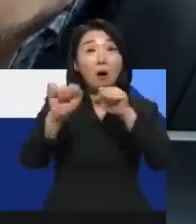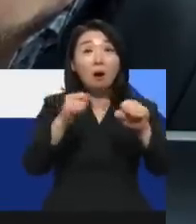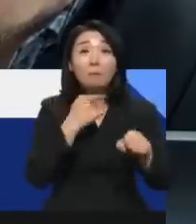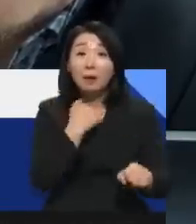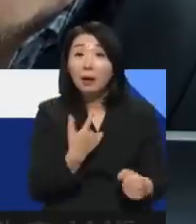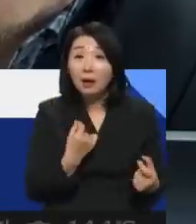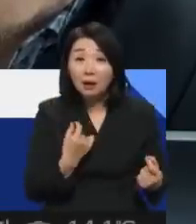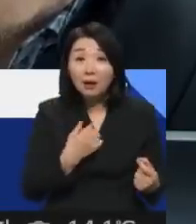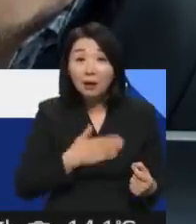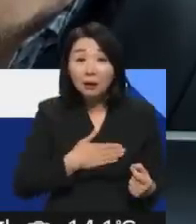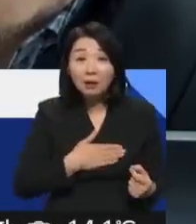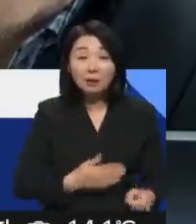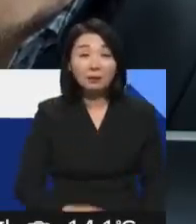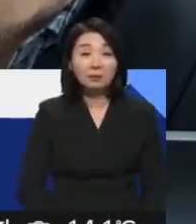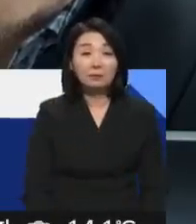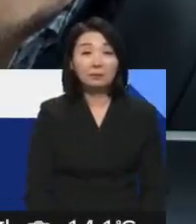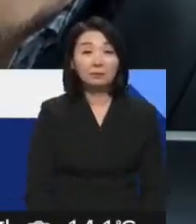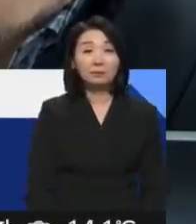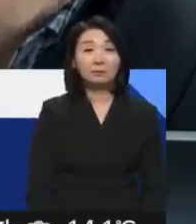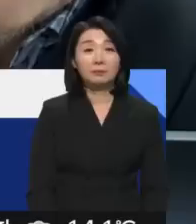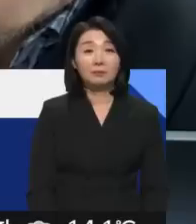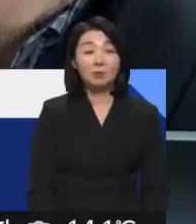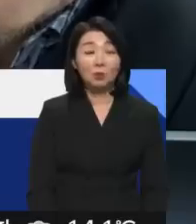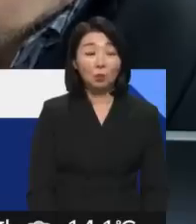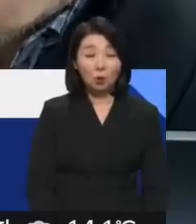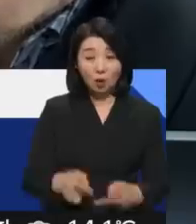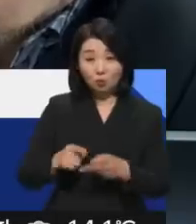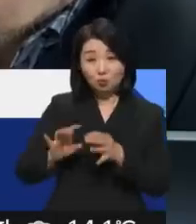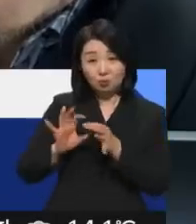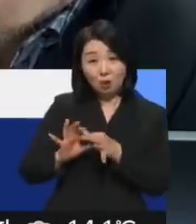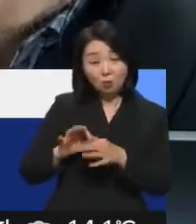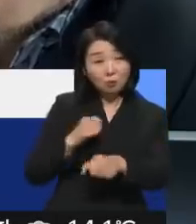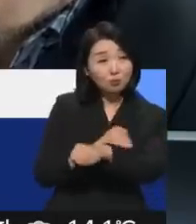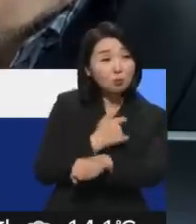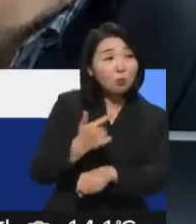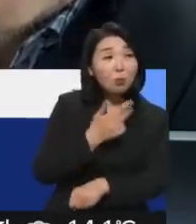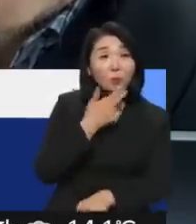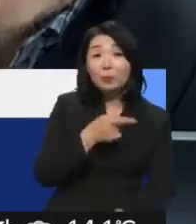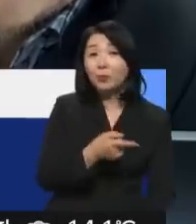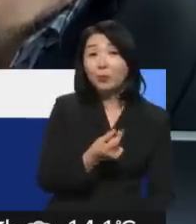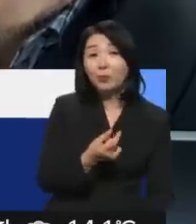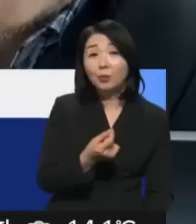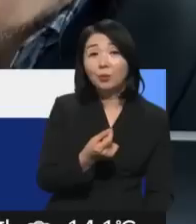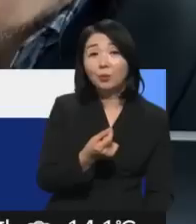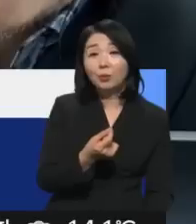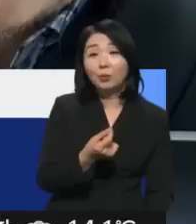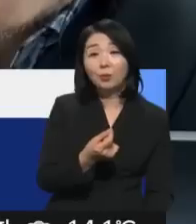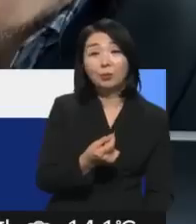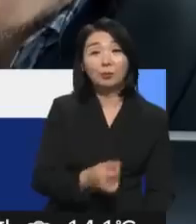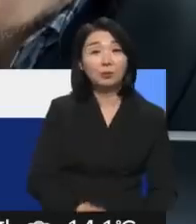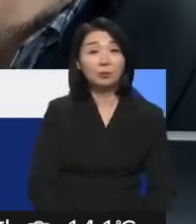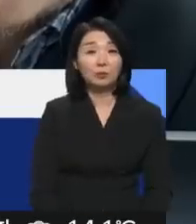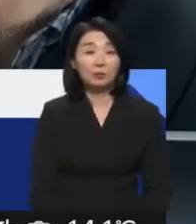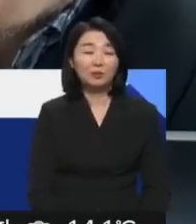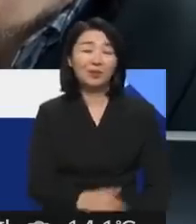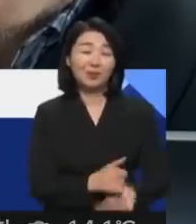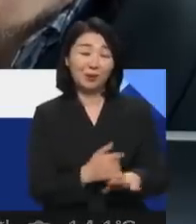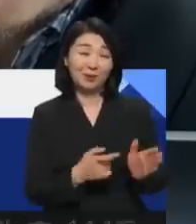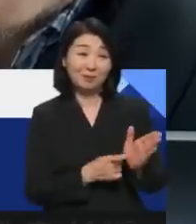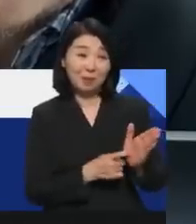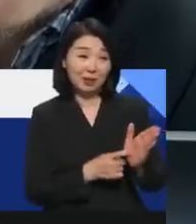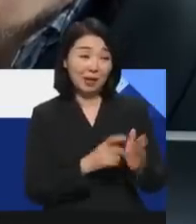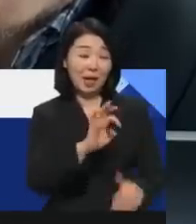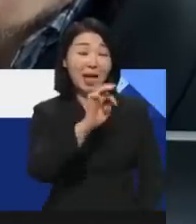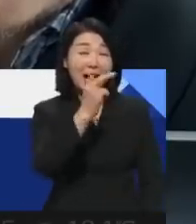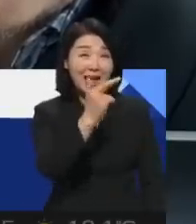대중적으로 있으니까 그러면은 사실 윤핵관이 공을 세웠다 할 만한 게 없는 거잖아요. 그래가지고 이제 급하게